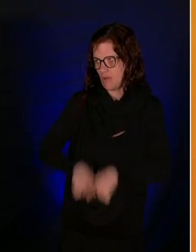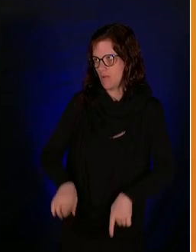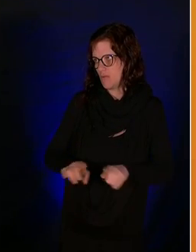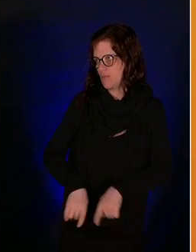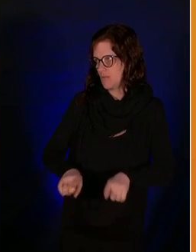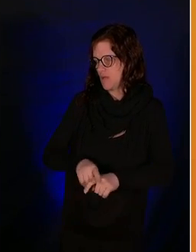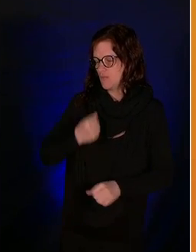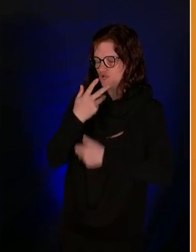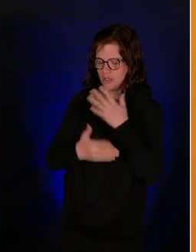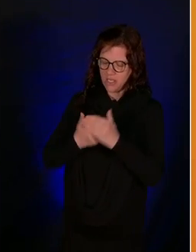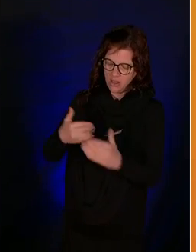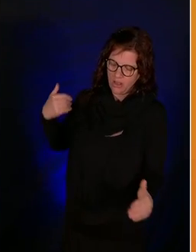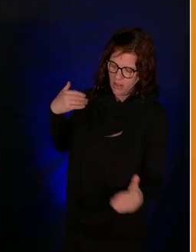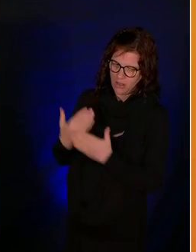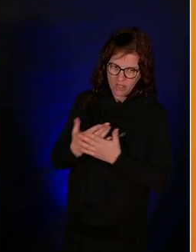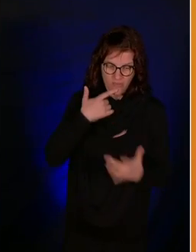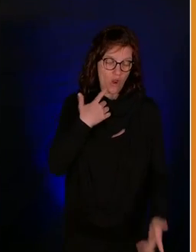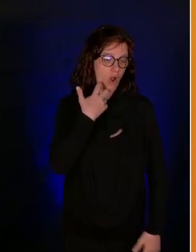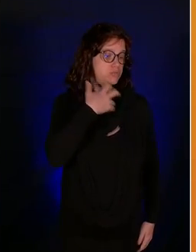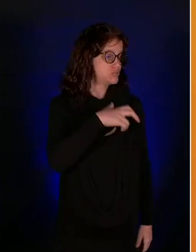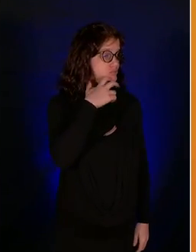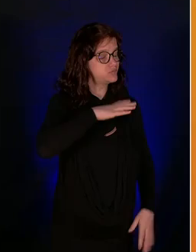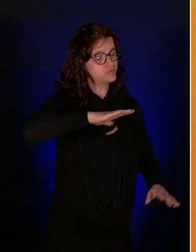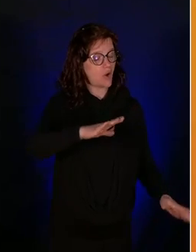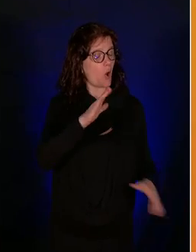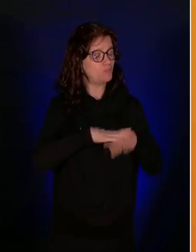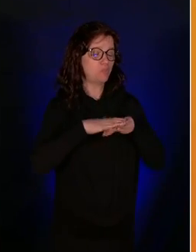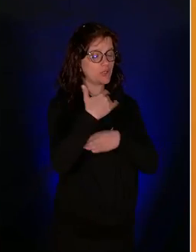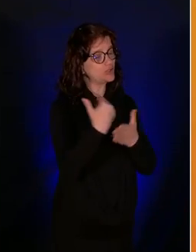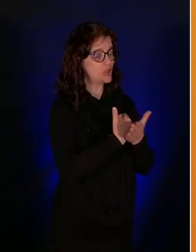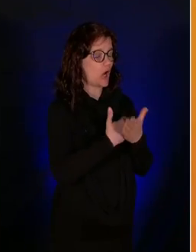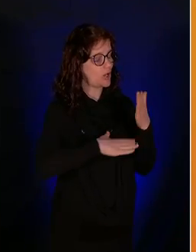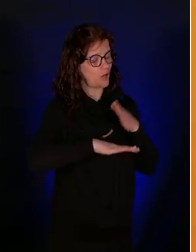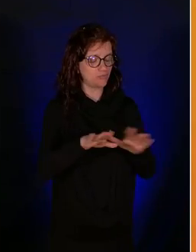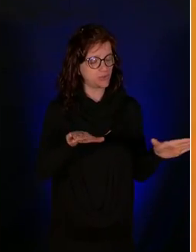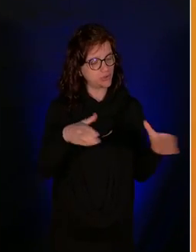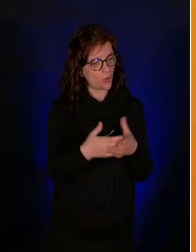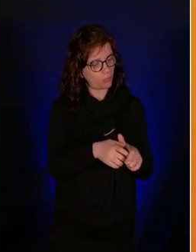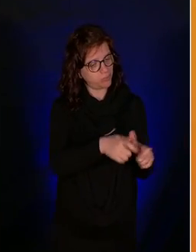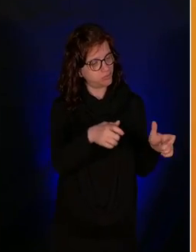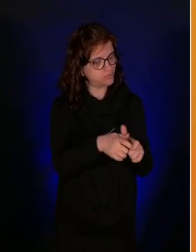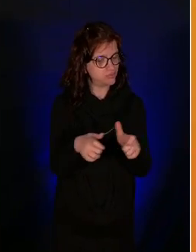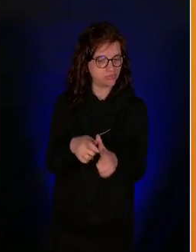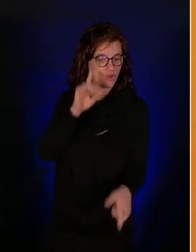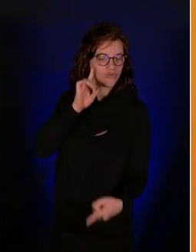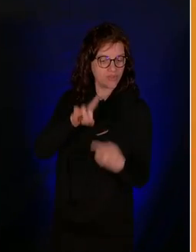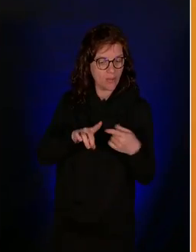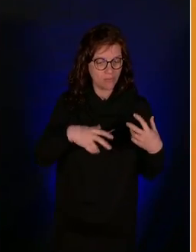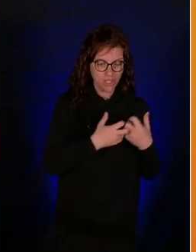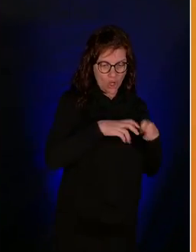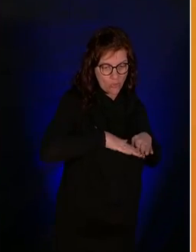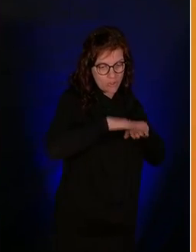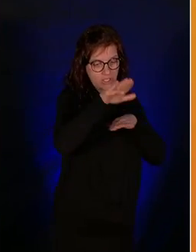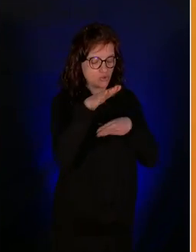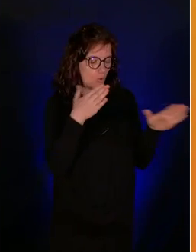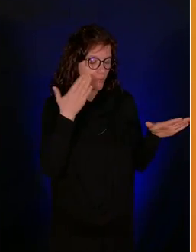années. Ils fanfaronnent sur la politique salariale du groupe basée sur l'inflation quand elle est proche de